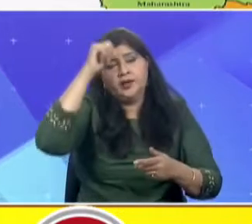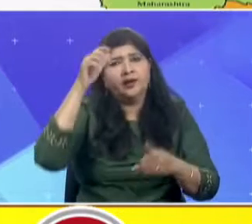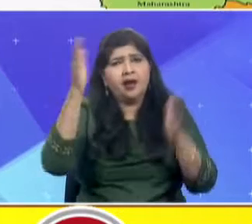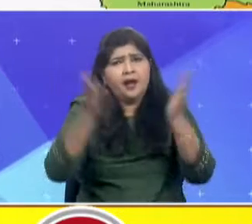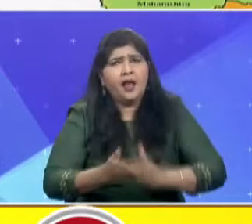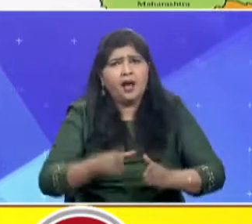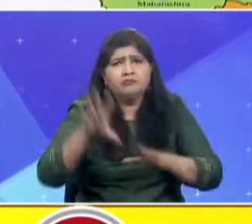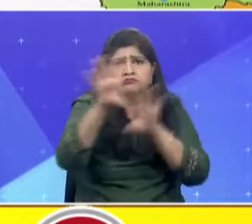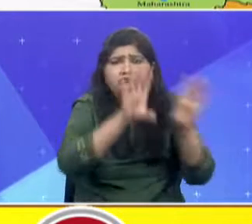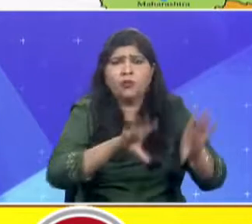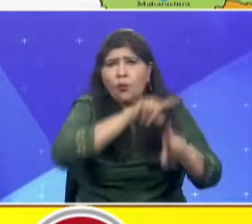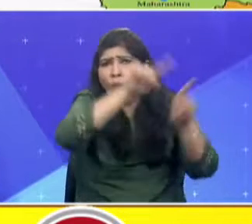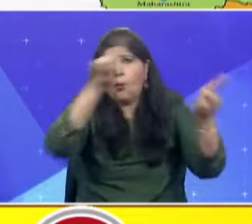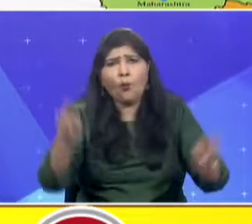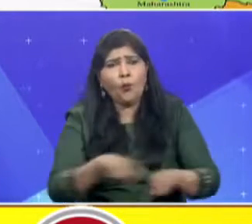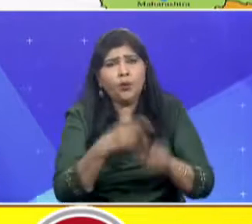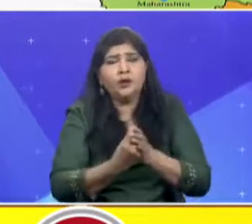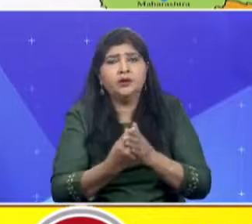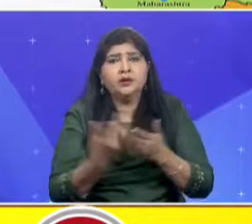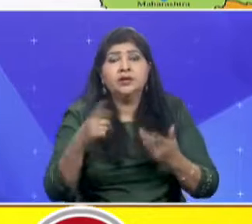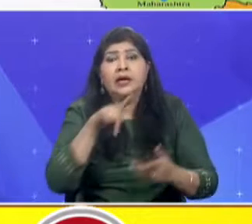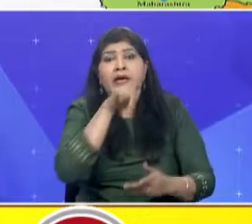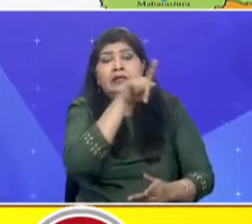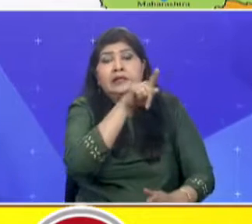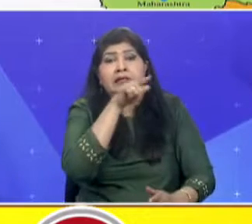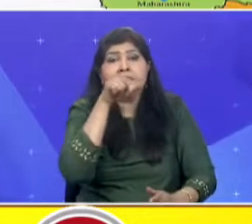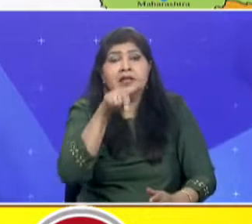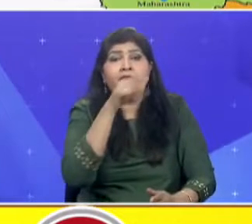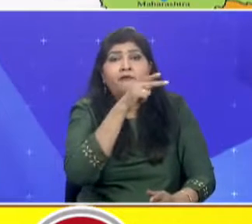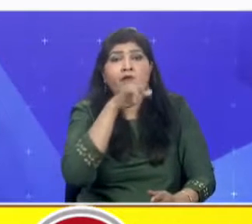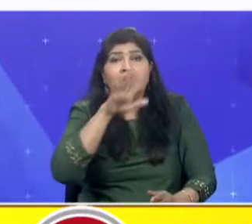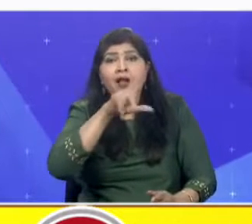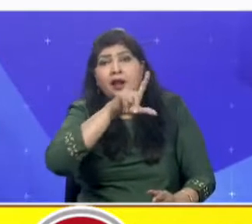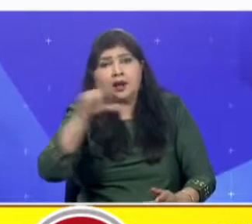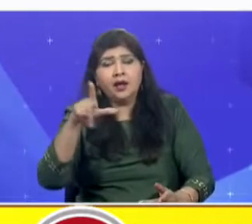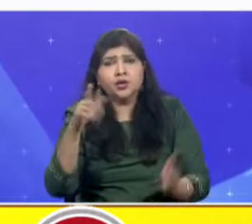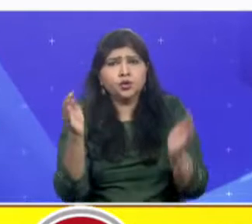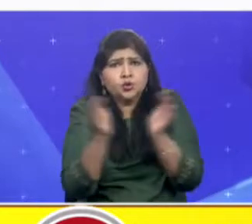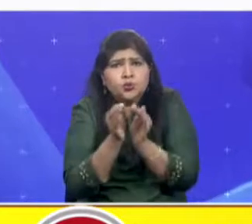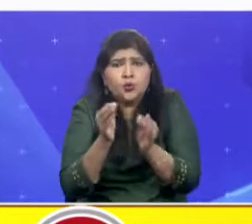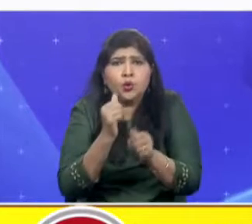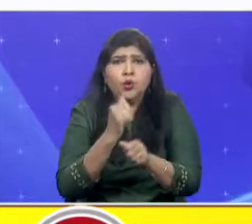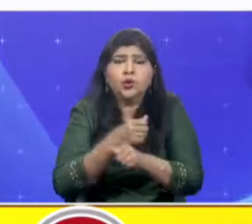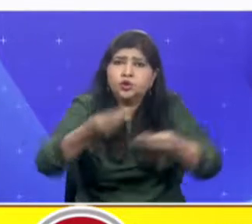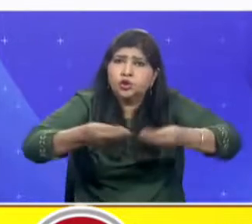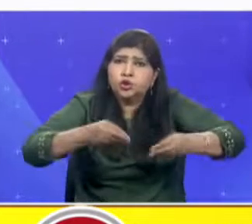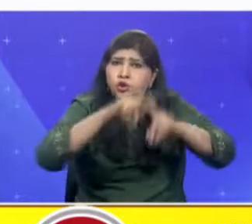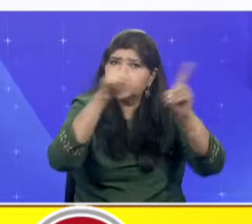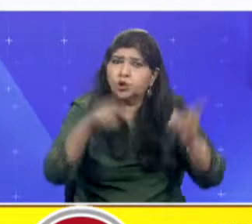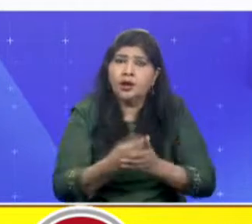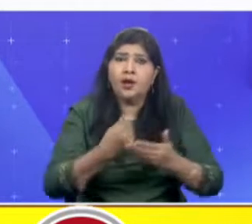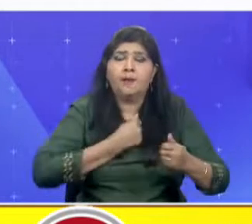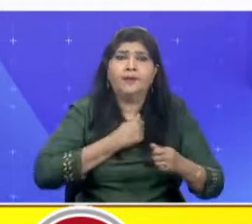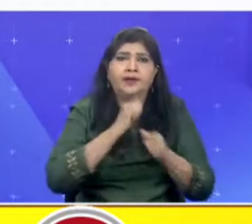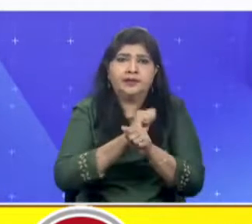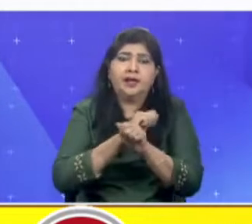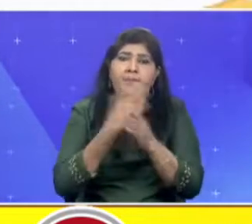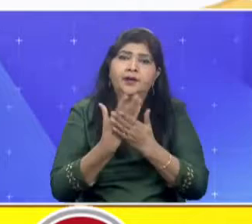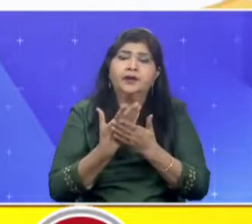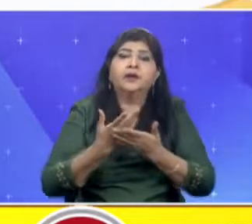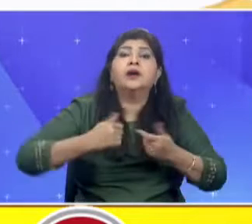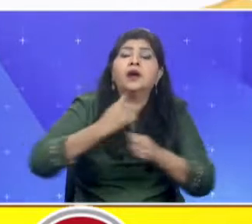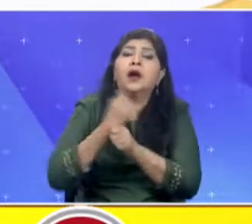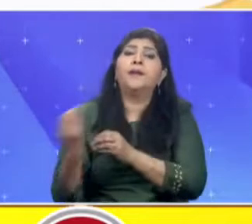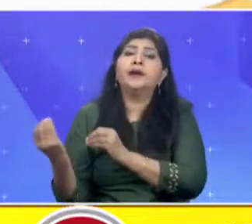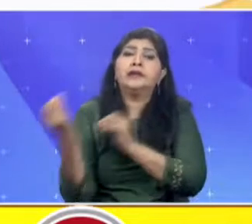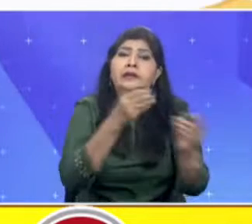से करीब करीब 1.25 लाख लघु उद्यमियों, छोटे दुकानदारों ने अपना सामान